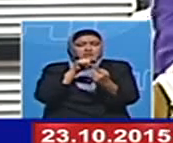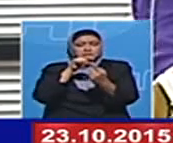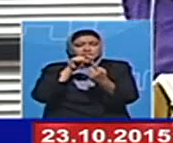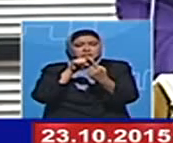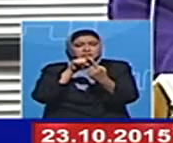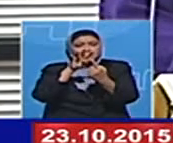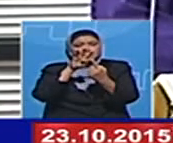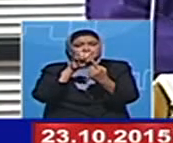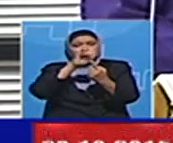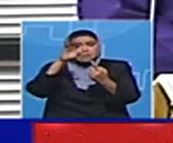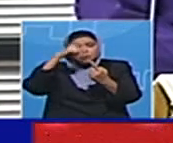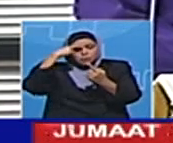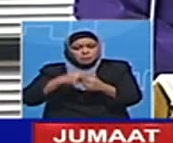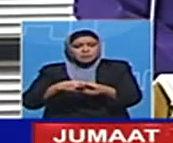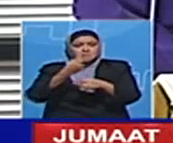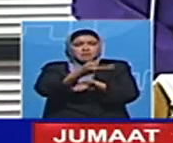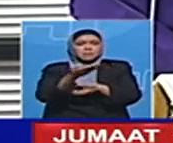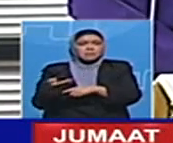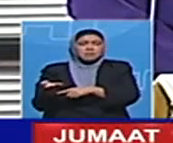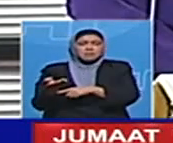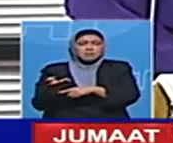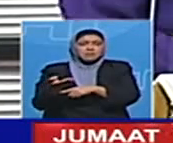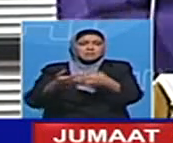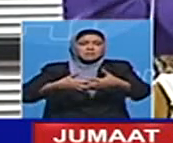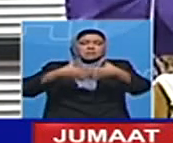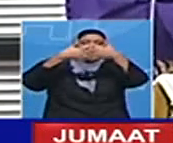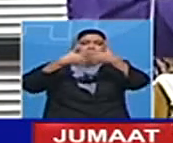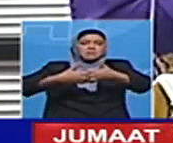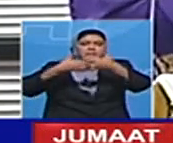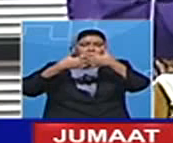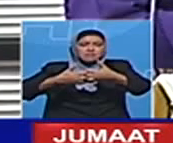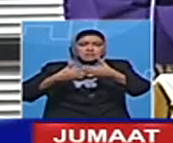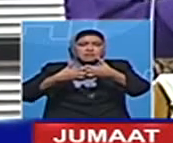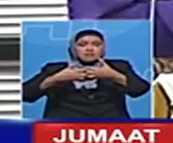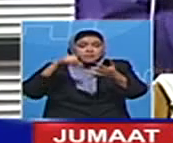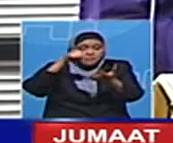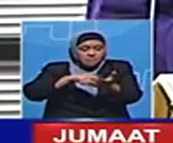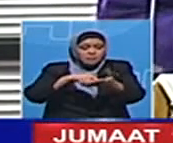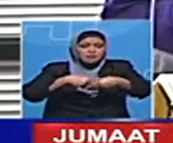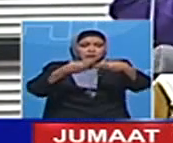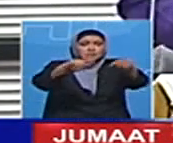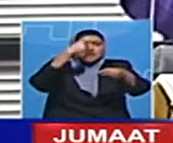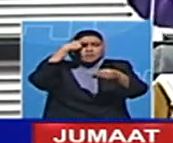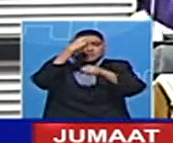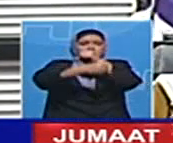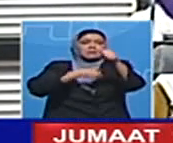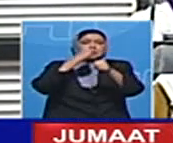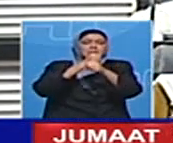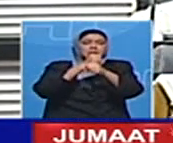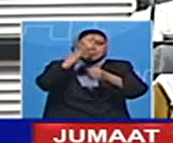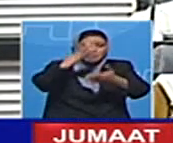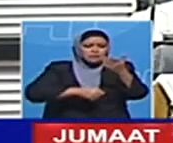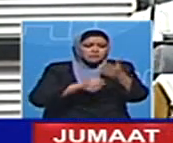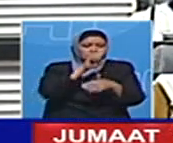40% bagi produk perkilangan kelonggaran ini akan diberikan bagi tahun taksiran